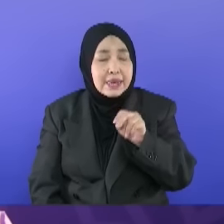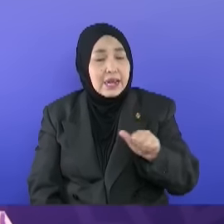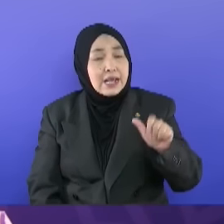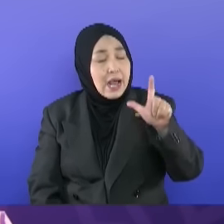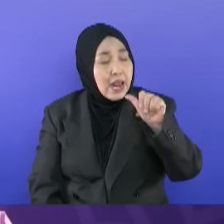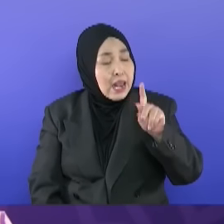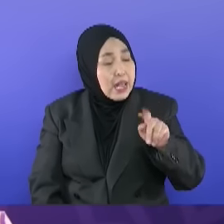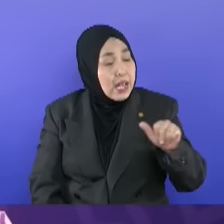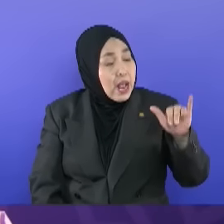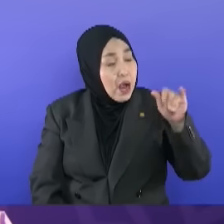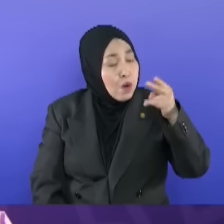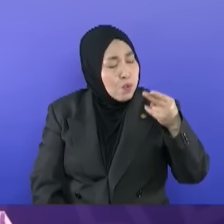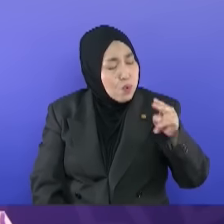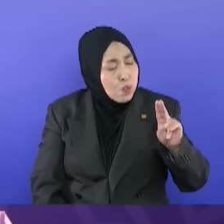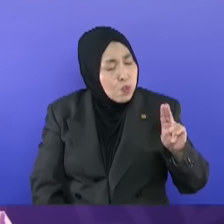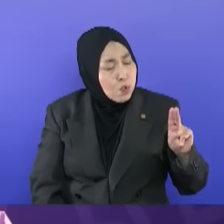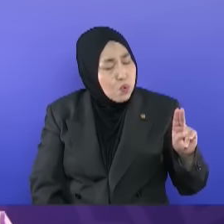yahud.